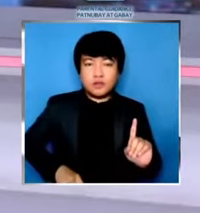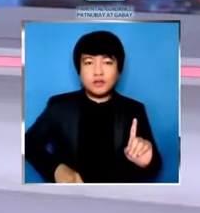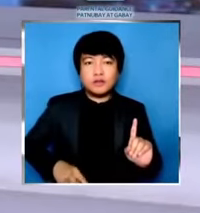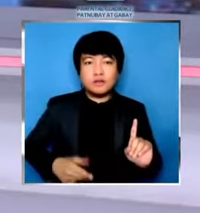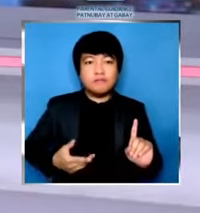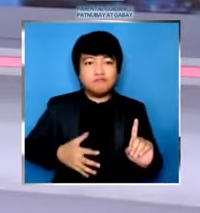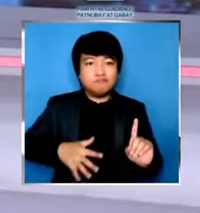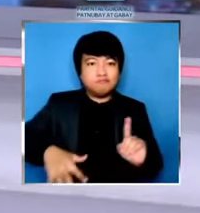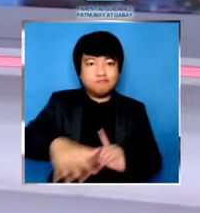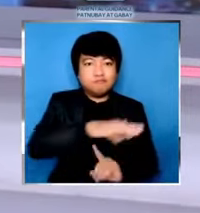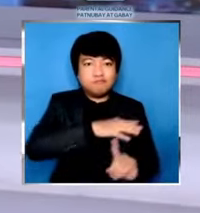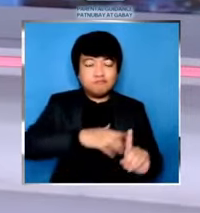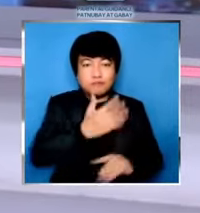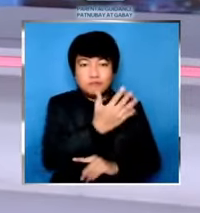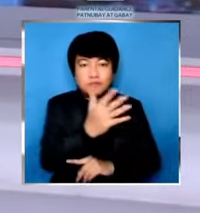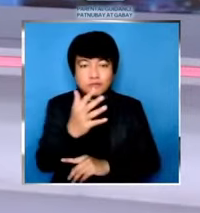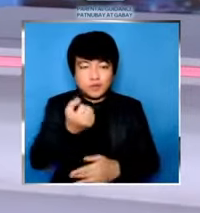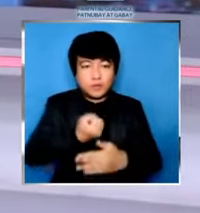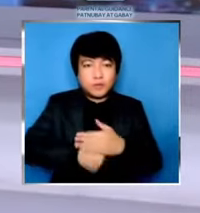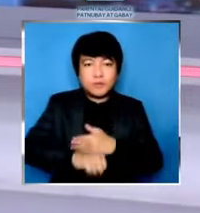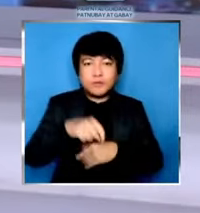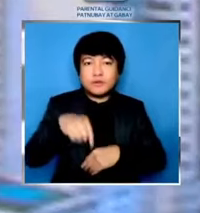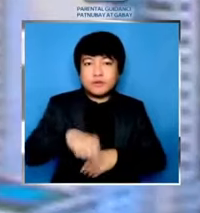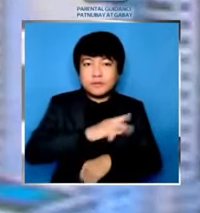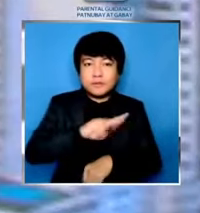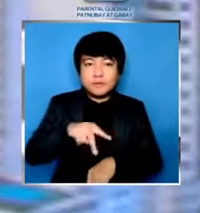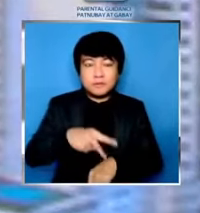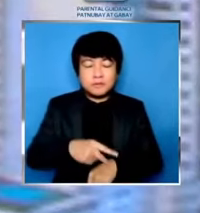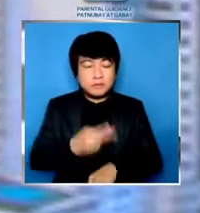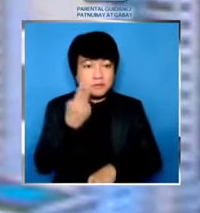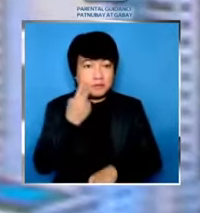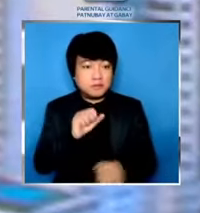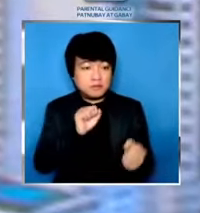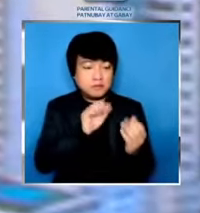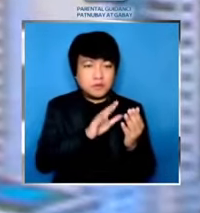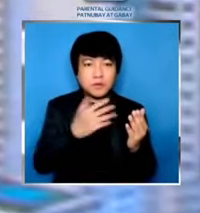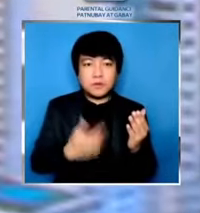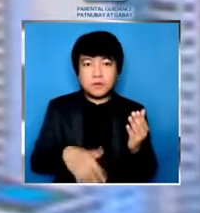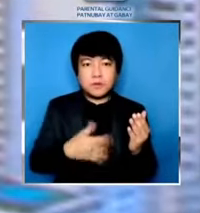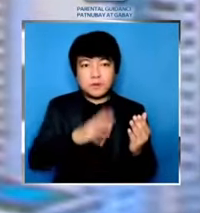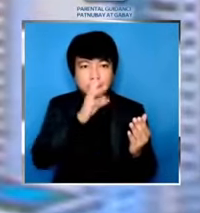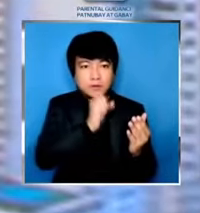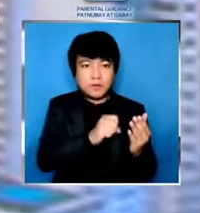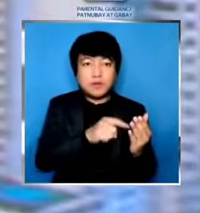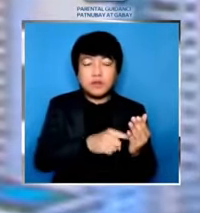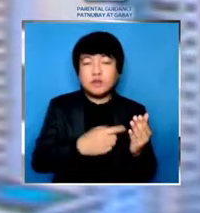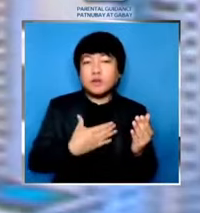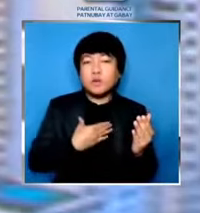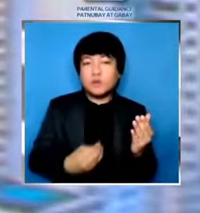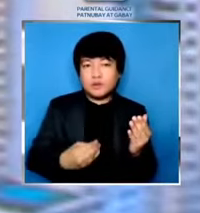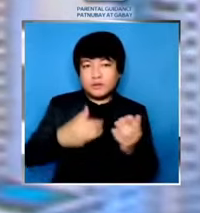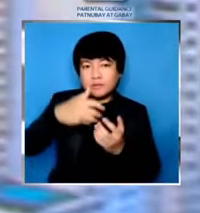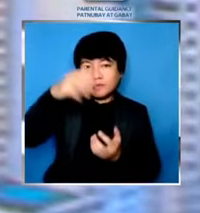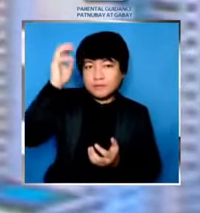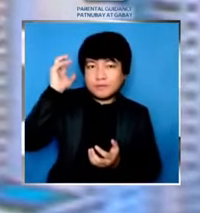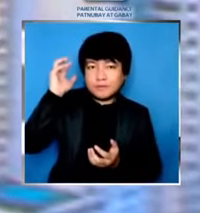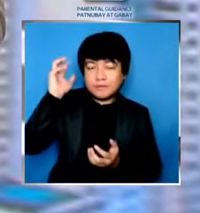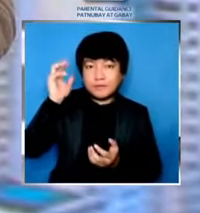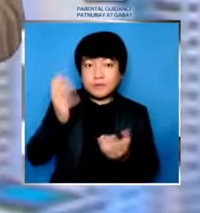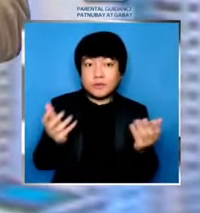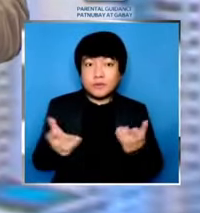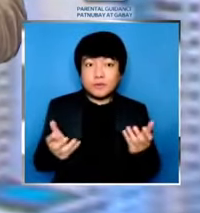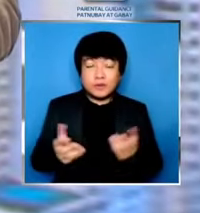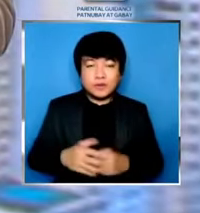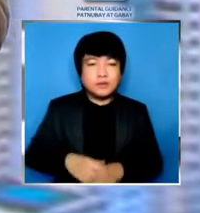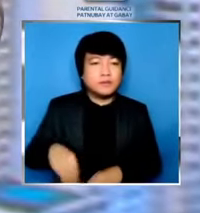at nakaka-amaze kapag nakita mo sila ng harap-harapan. Yan ang rare na white lion cub na bida ngayon sa Malabon Zoo. Sama-sama